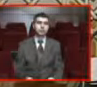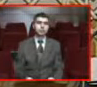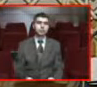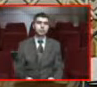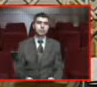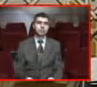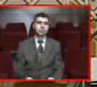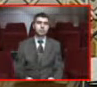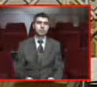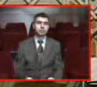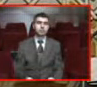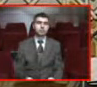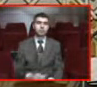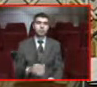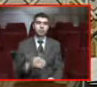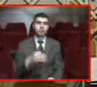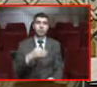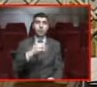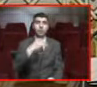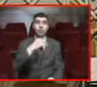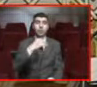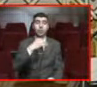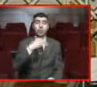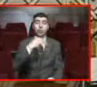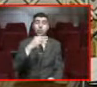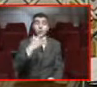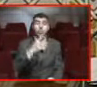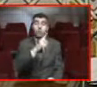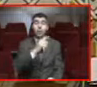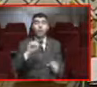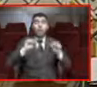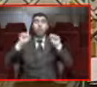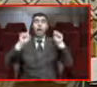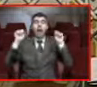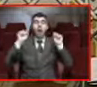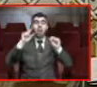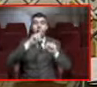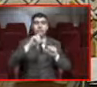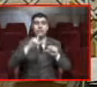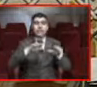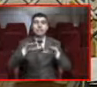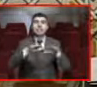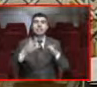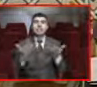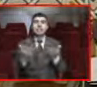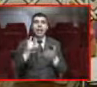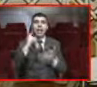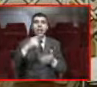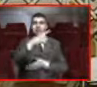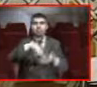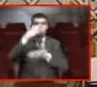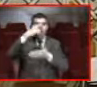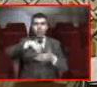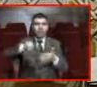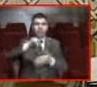وضعية رجال المقاومة وعائلة الشهداء في سبيل استقلال البلاد لسيدات والسادة النواب المحترمين من فريق الاتحاد الدستوري. تفضل السيد